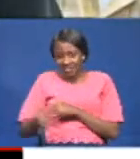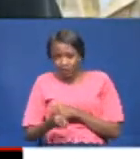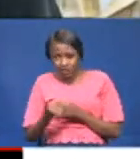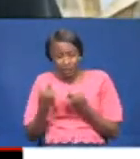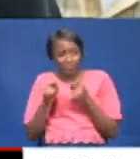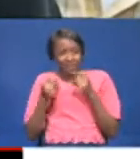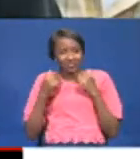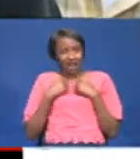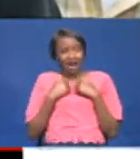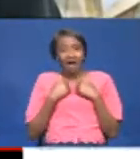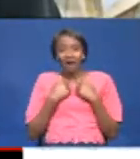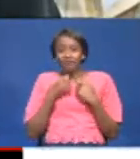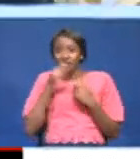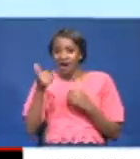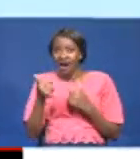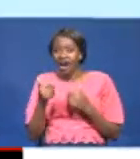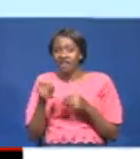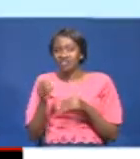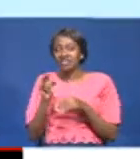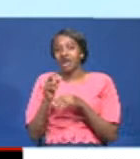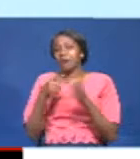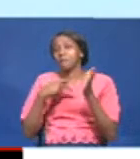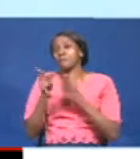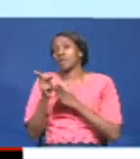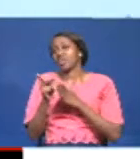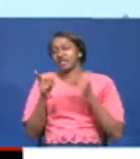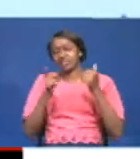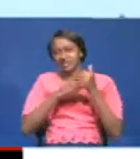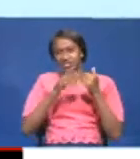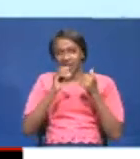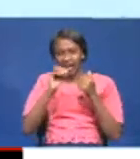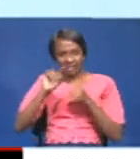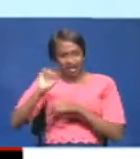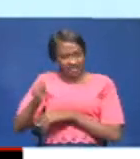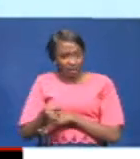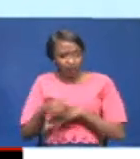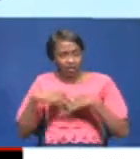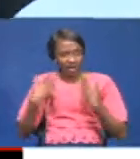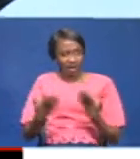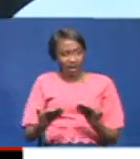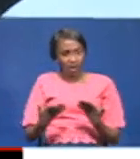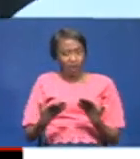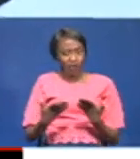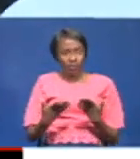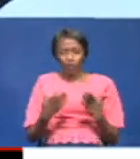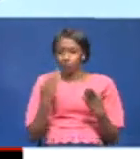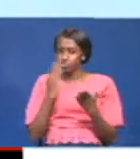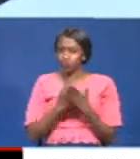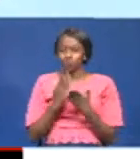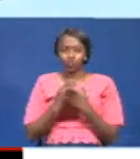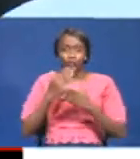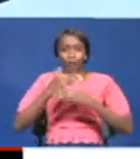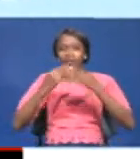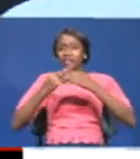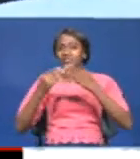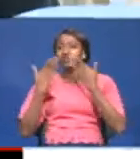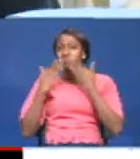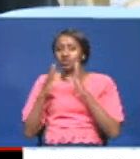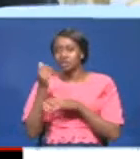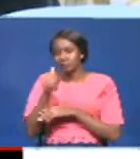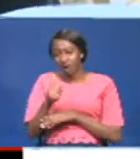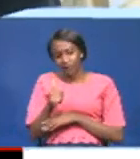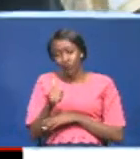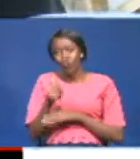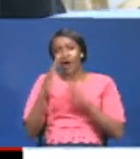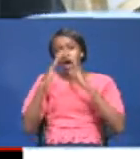hata walitulipa lakini kama hawaja kulipa kwa sababu majengo ambayo tumejenga hayajakamilika. Unaweza ona ni nyumba lakini kandani